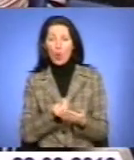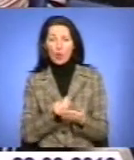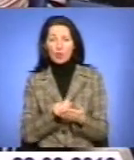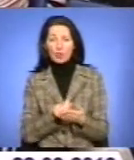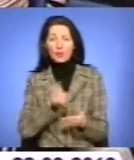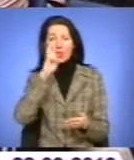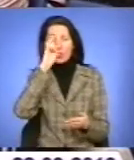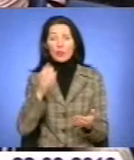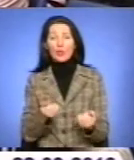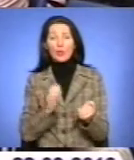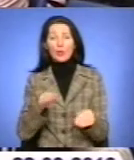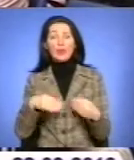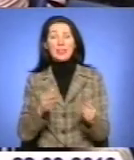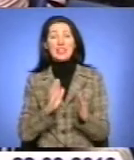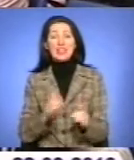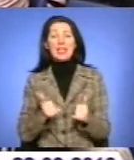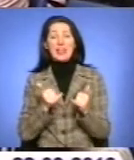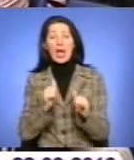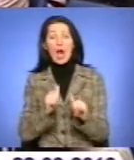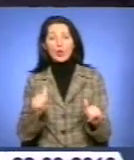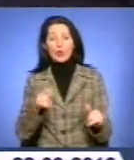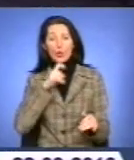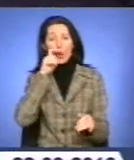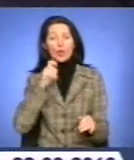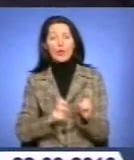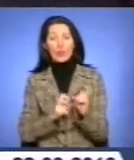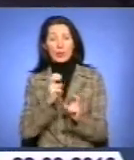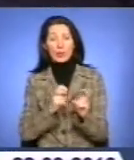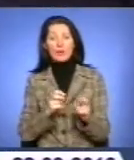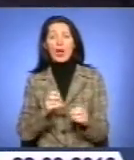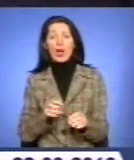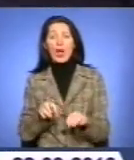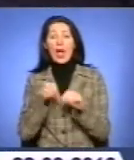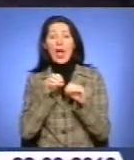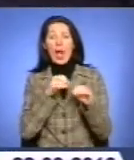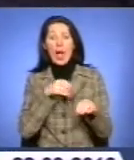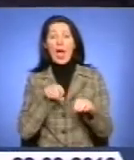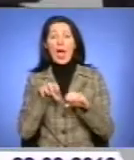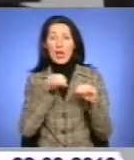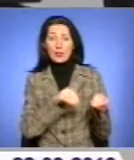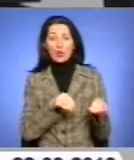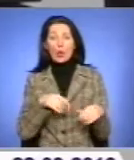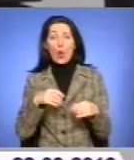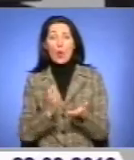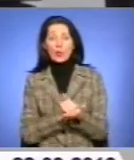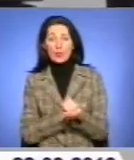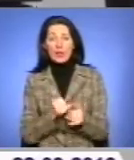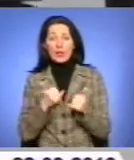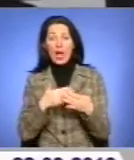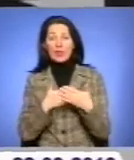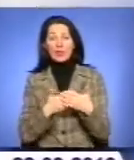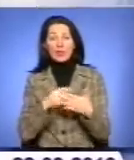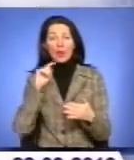буде надаватися не тільки для розвитку вітчизняного виробництва й експортного потенціалу, а й для активізації економічного розвитку